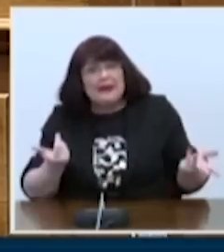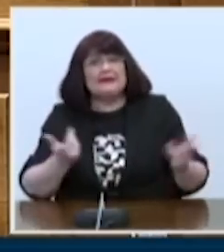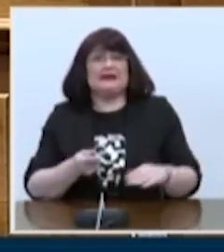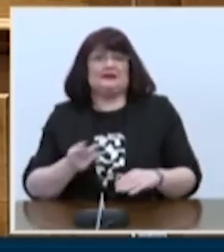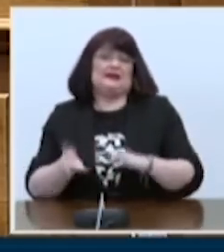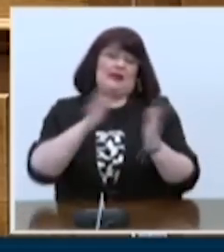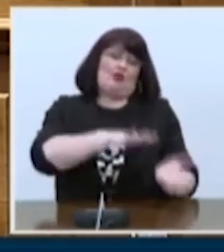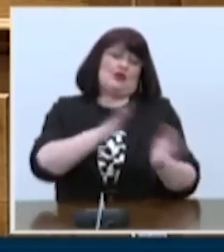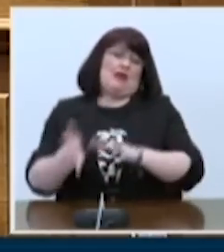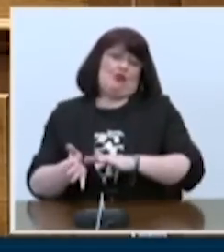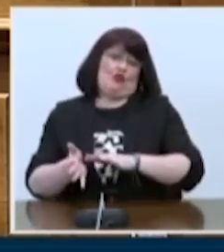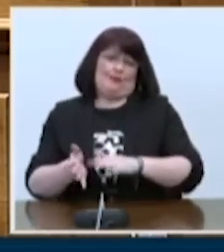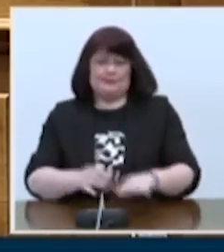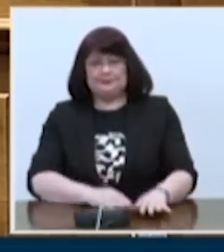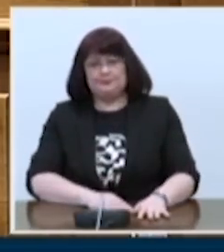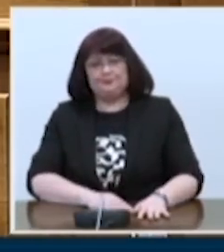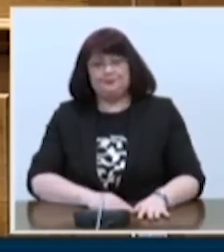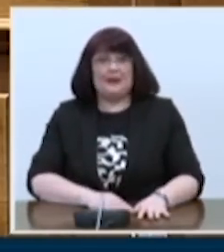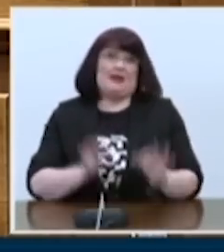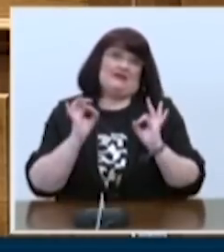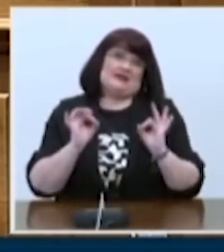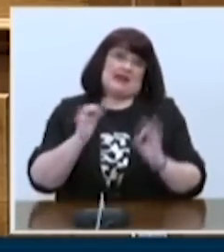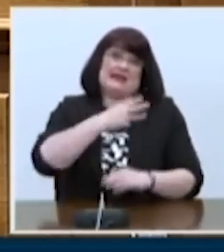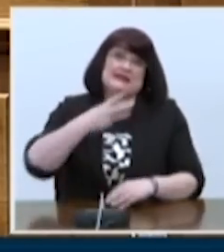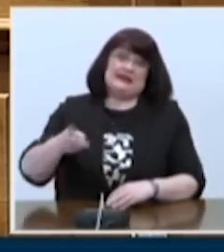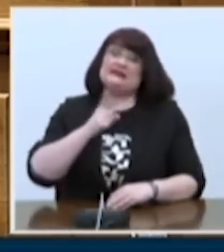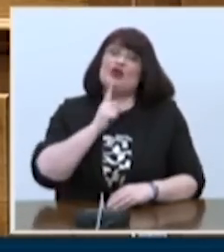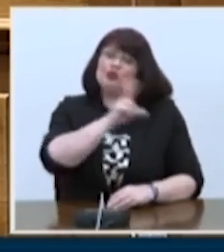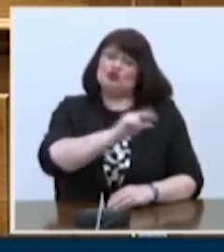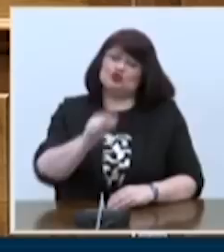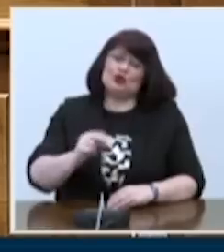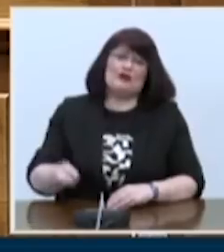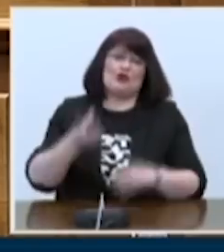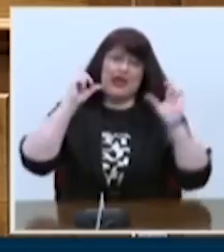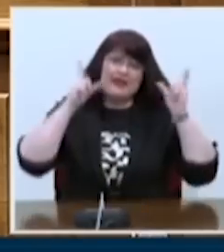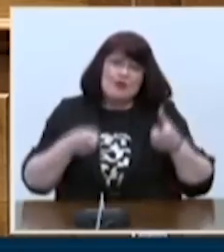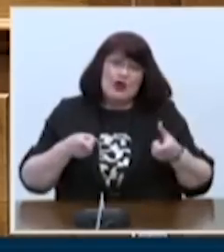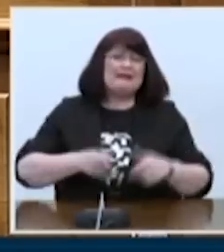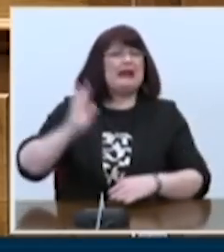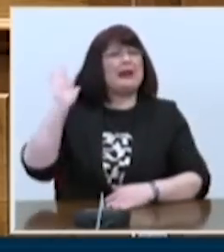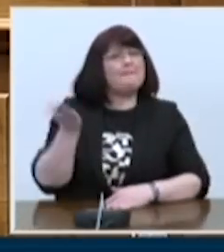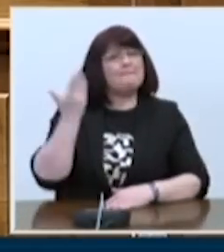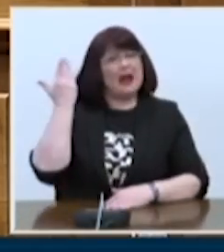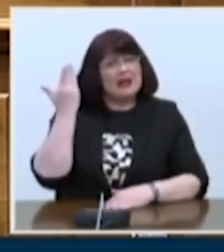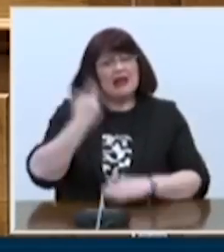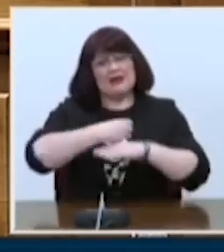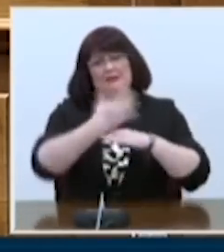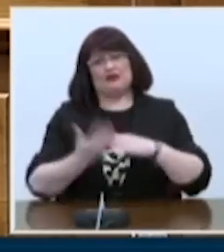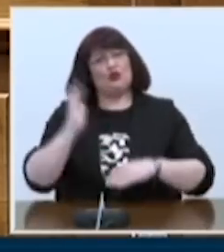από την ανάποδη, και εσάς βεβαίως, όπως και τη Νέα Δημοκρατία τώρα και παλιότερα, ή το ΠΑΣΟΚ